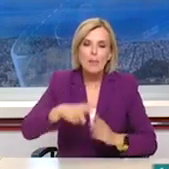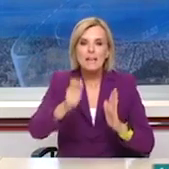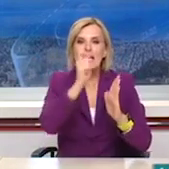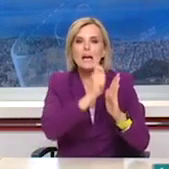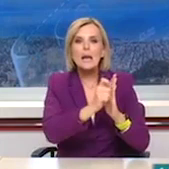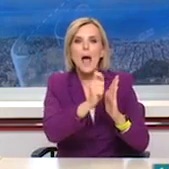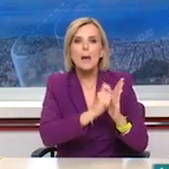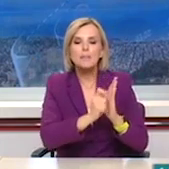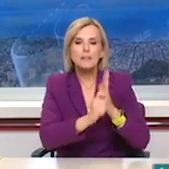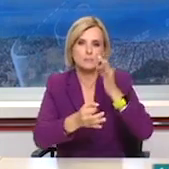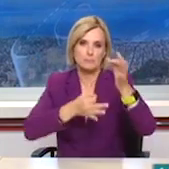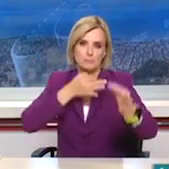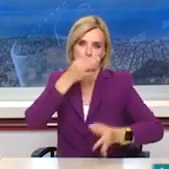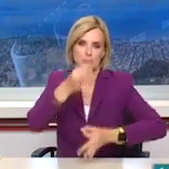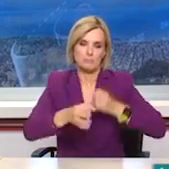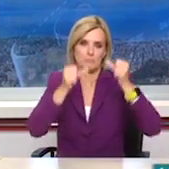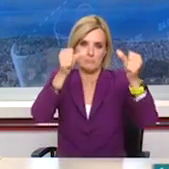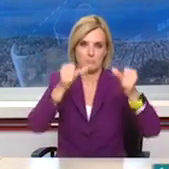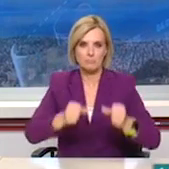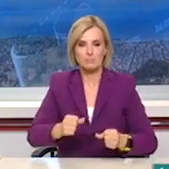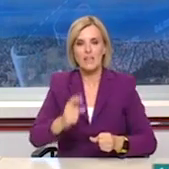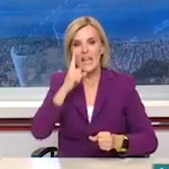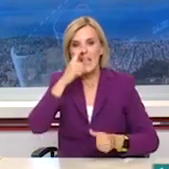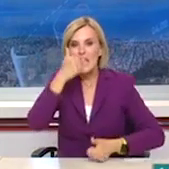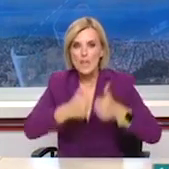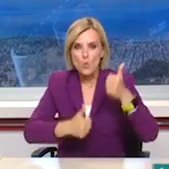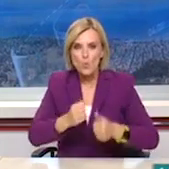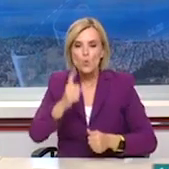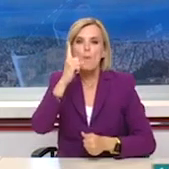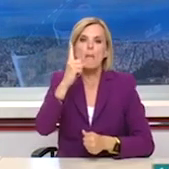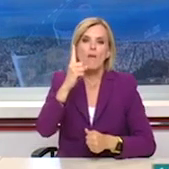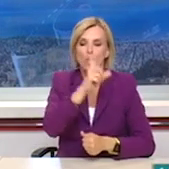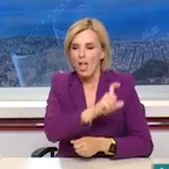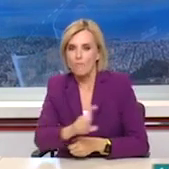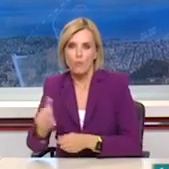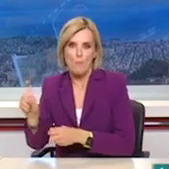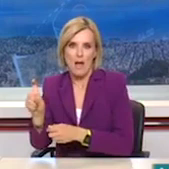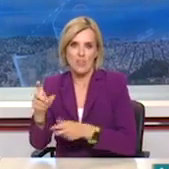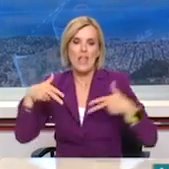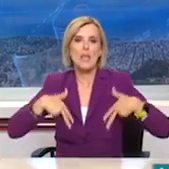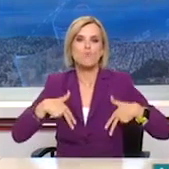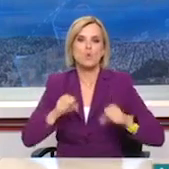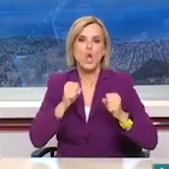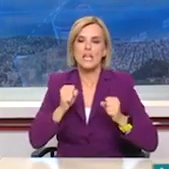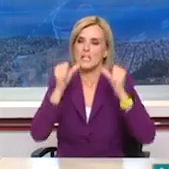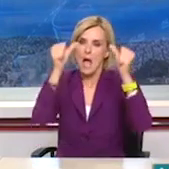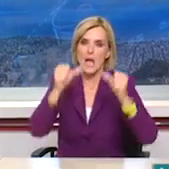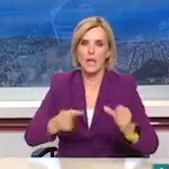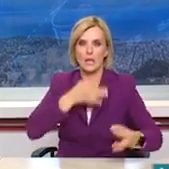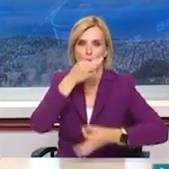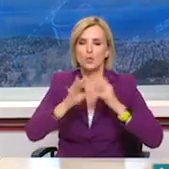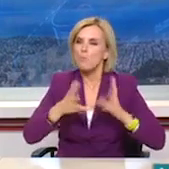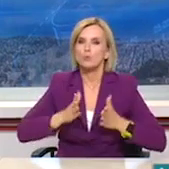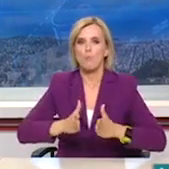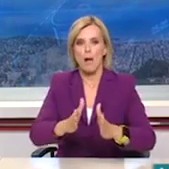31 Μαΐου και αν όλα συνεχίσουν καλά, τον Ιούνιο, μια φορά τη βδομάδα, θα ενημερώνεστε από το Υπουργείο Υγείας με μια γραπτή ανακοίνωση για την εξέλιξη της νόσου.